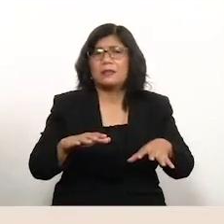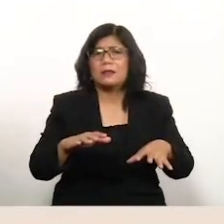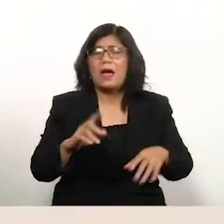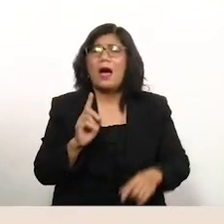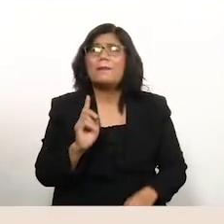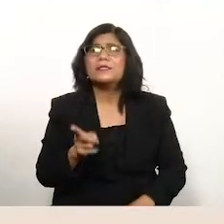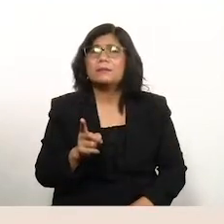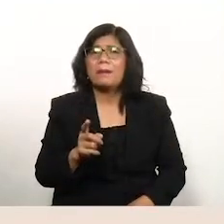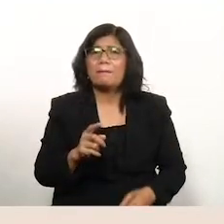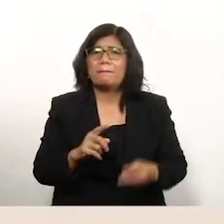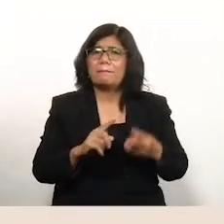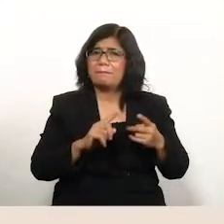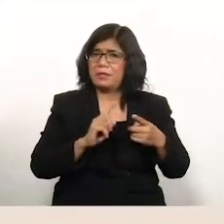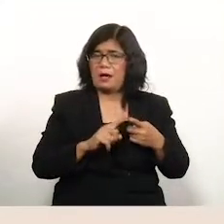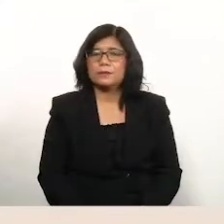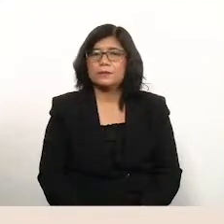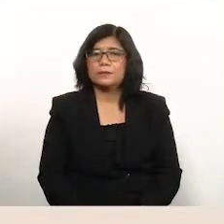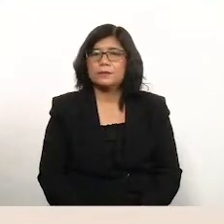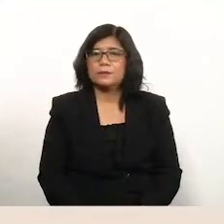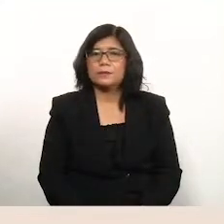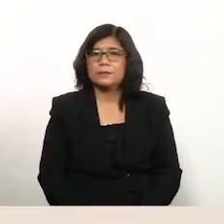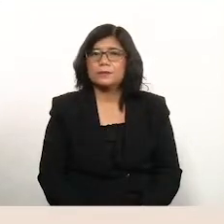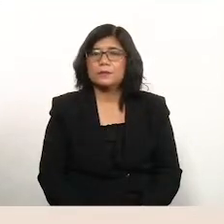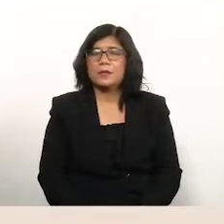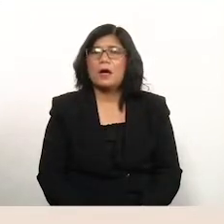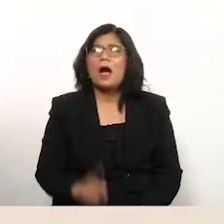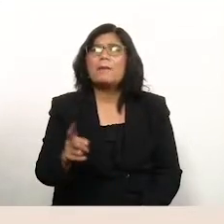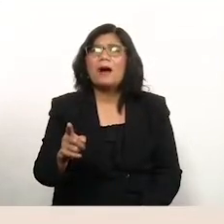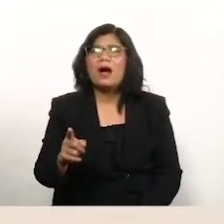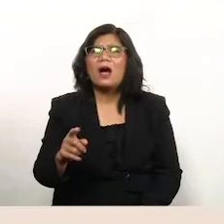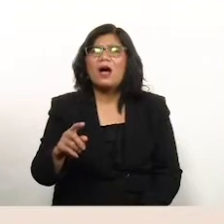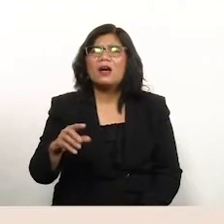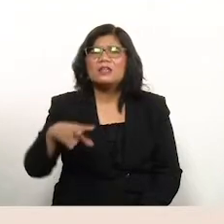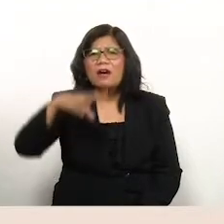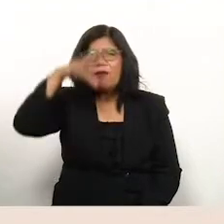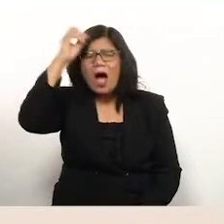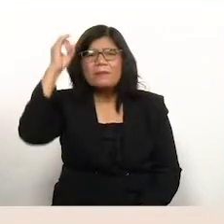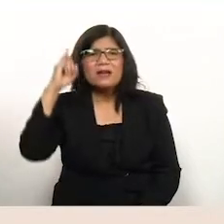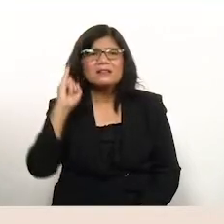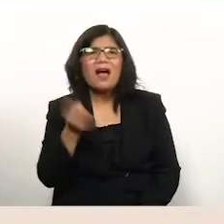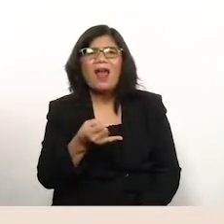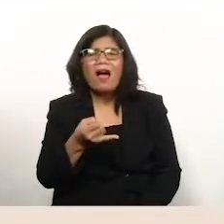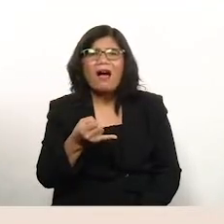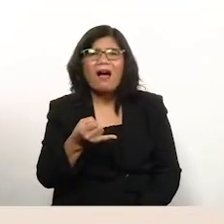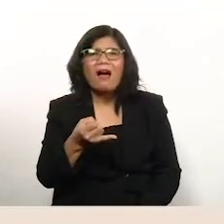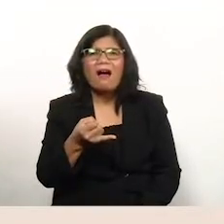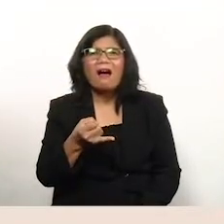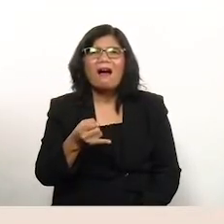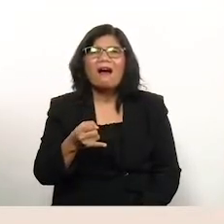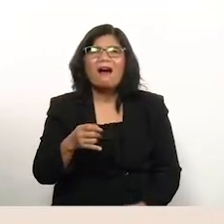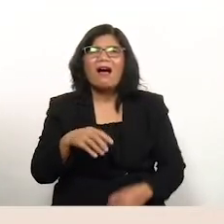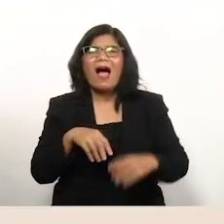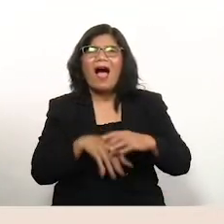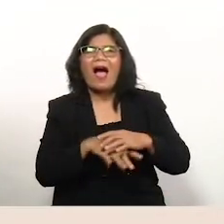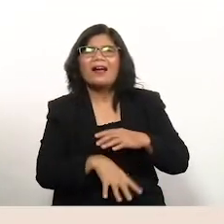tugas gereja cuma mulai berkat yang pertama Hai Alkitab salah memahami ayat firman Tuhan tentang Akar segala kejahatan watching